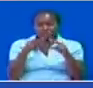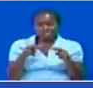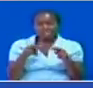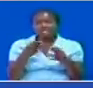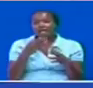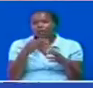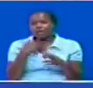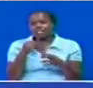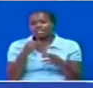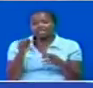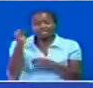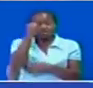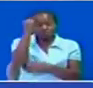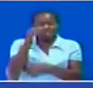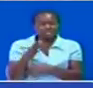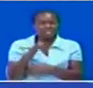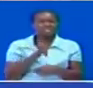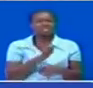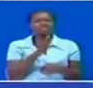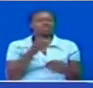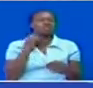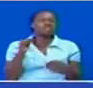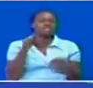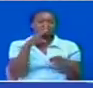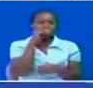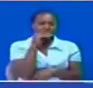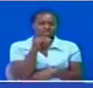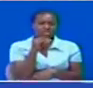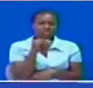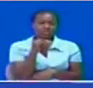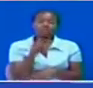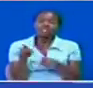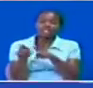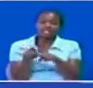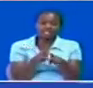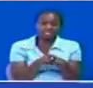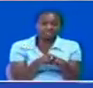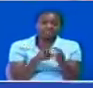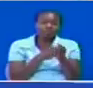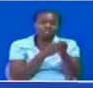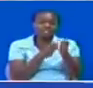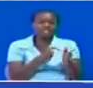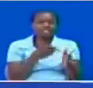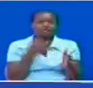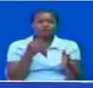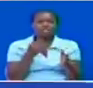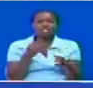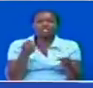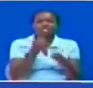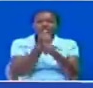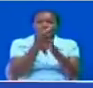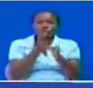ikiwataka wanasiasa kujiathari na matamshi ya chuki. Hali kadhalika, kiongozi huyo aliwataka washikadau